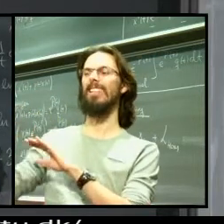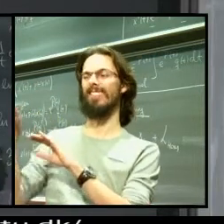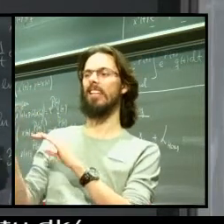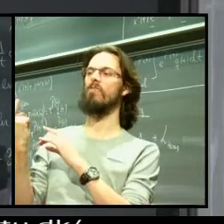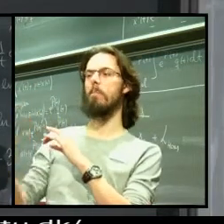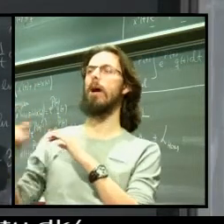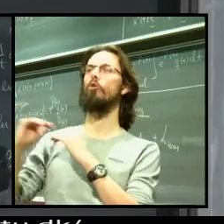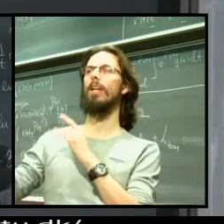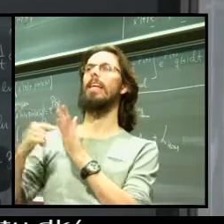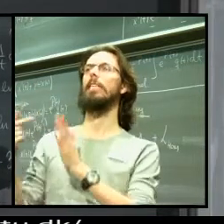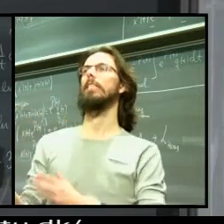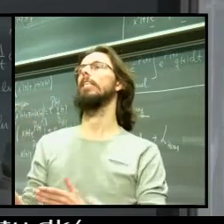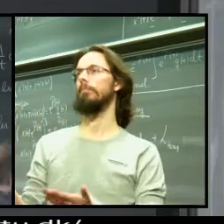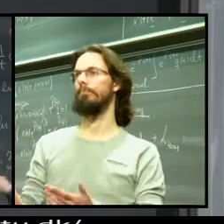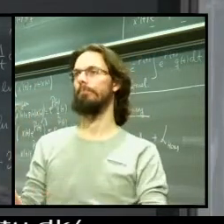t.